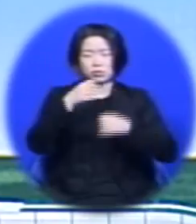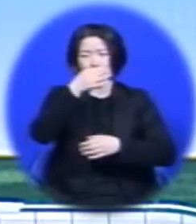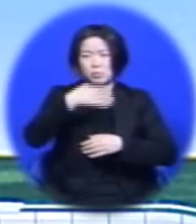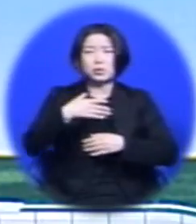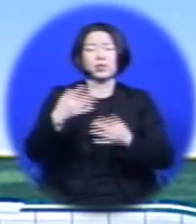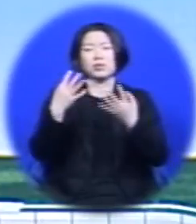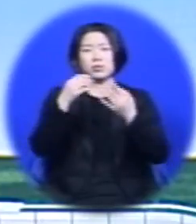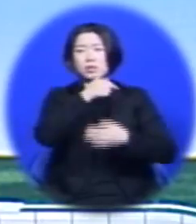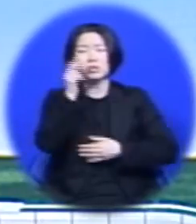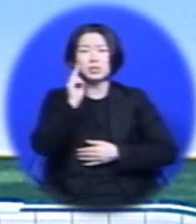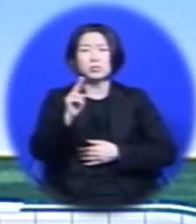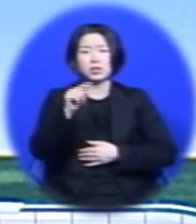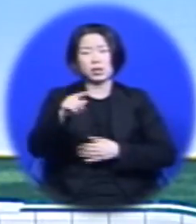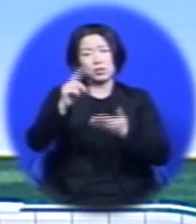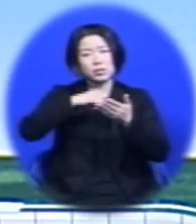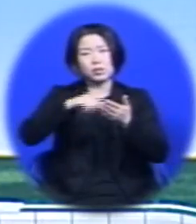정말 없어 보입니다